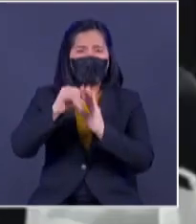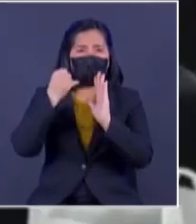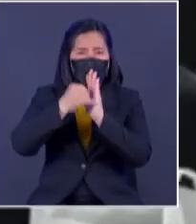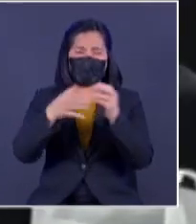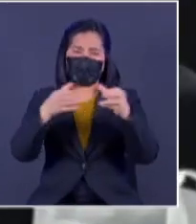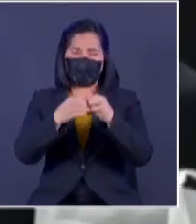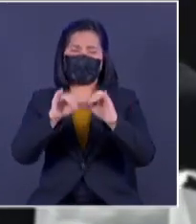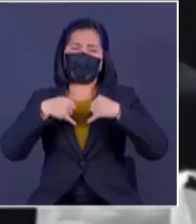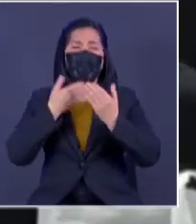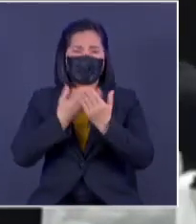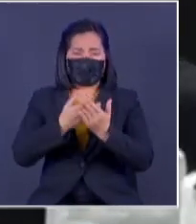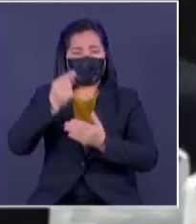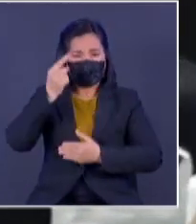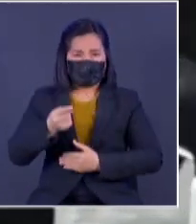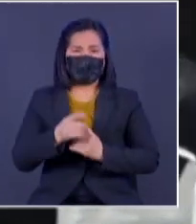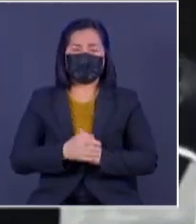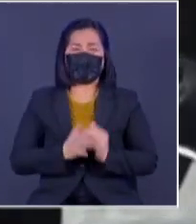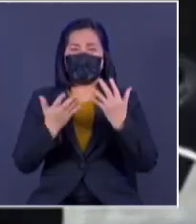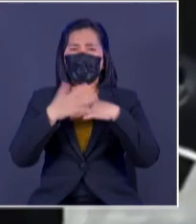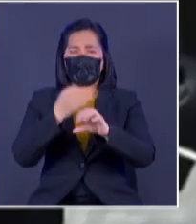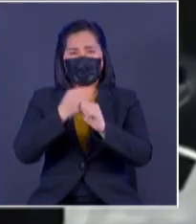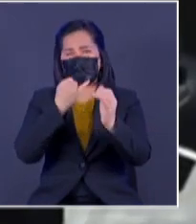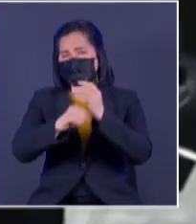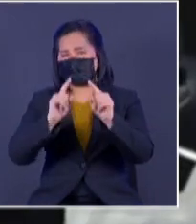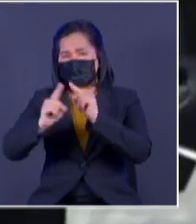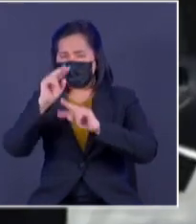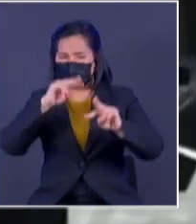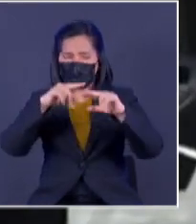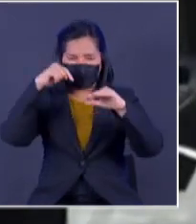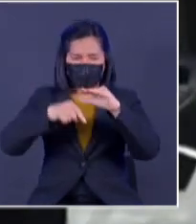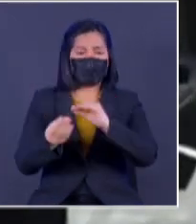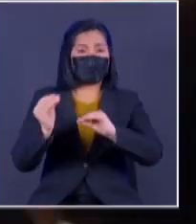กลุ่มนายทุนที่แท้จริงแล้วก็ผู้ร่วมขบวนการคนอื่นๆด้วยนะครับ